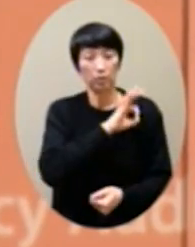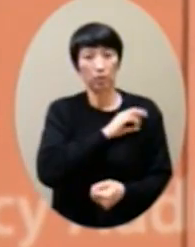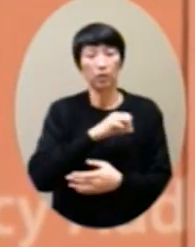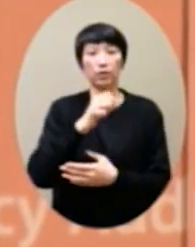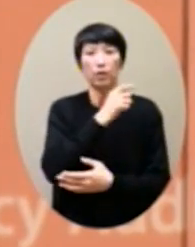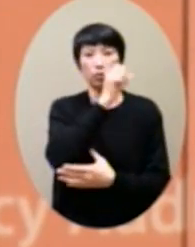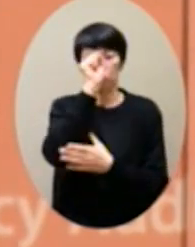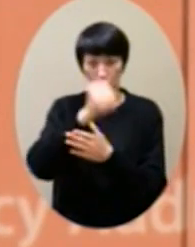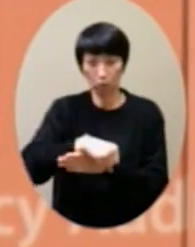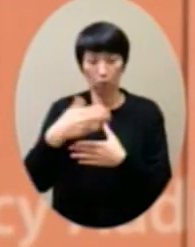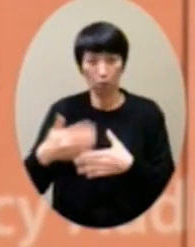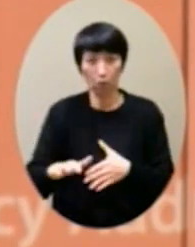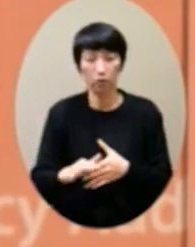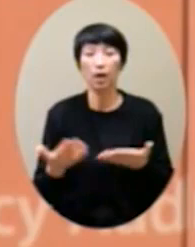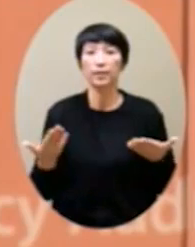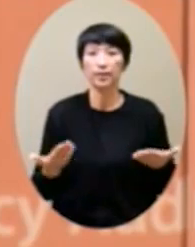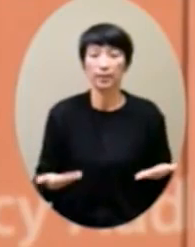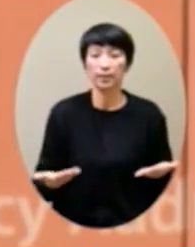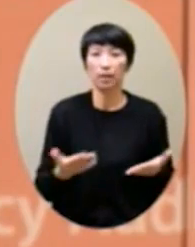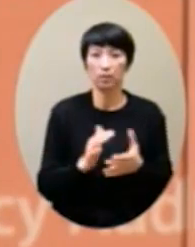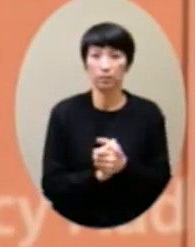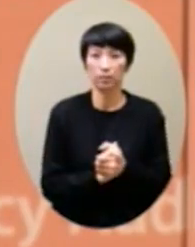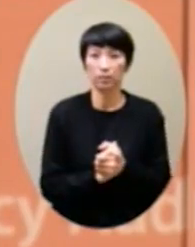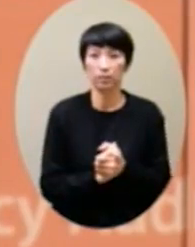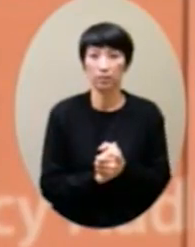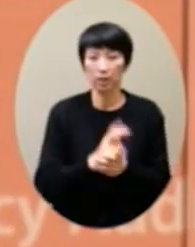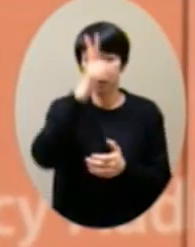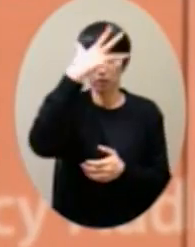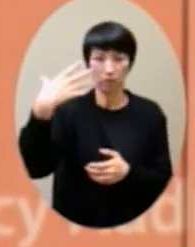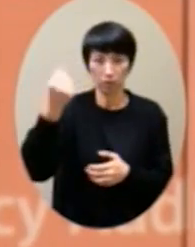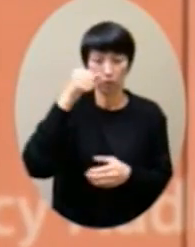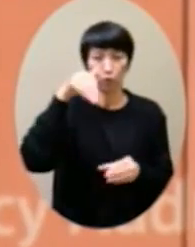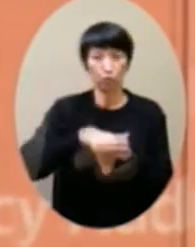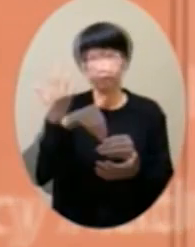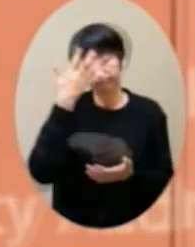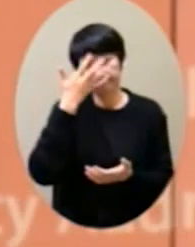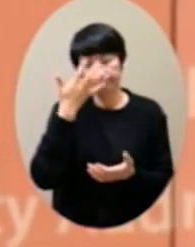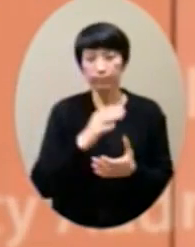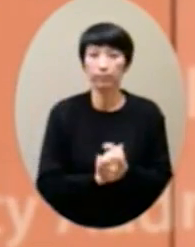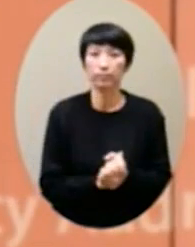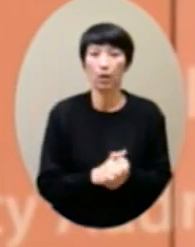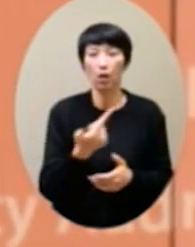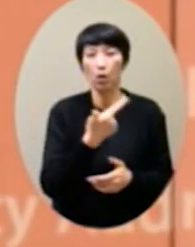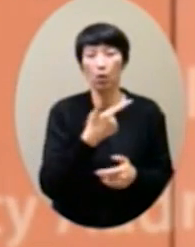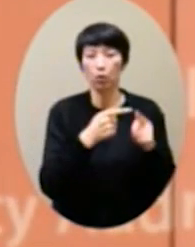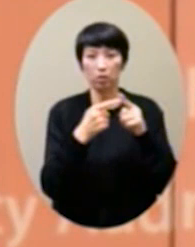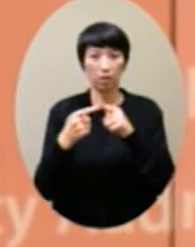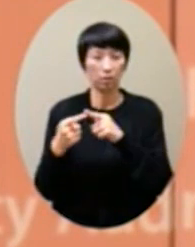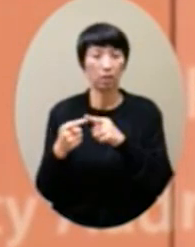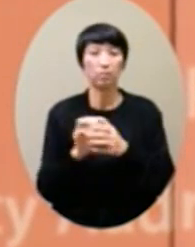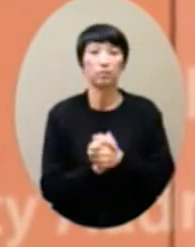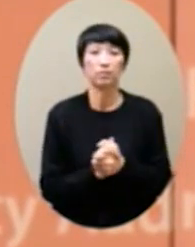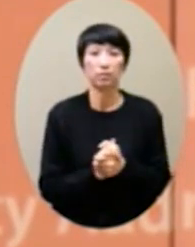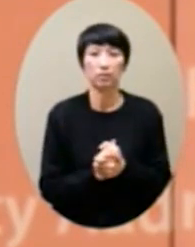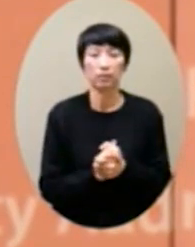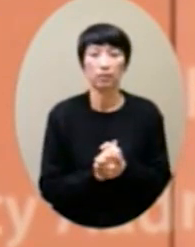咗。咁今次呢個行政長官選舉咧，就係、是、一票嘅選舉。好多人攞香港